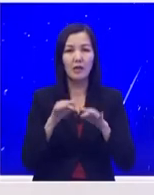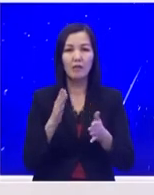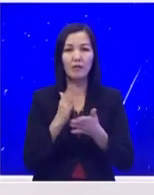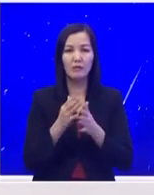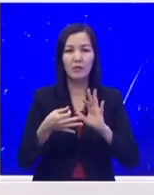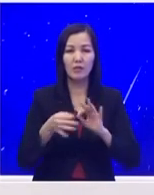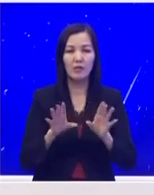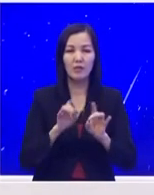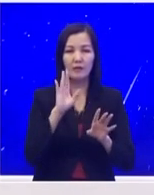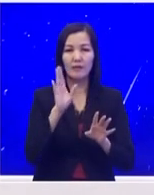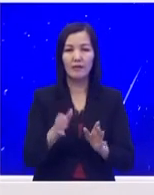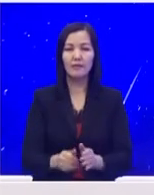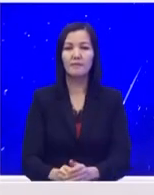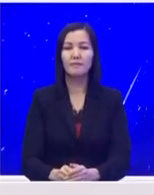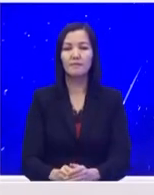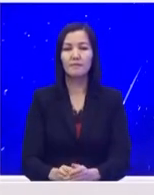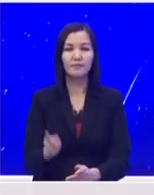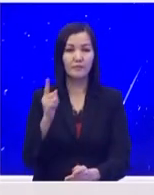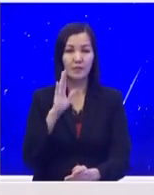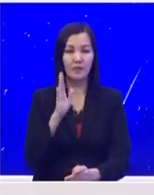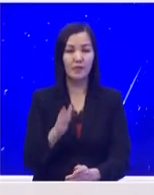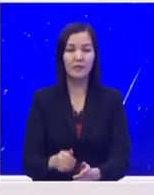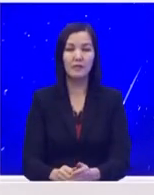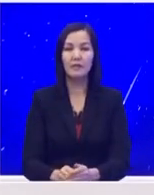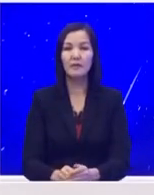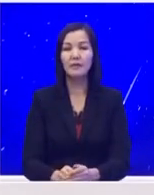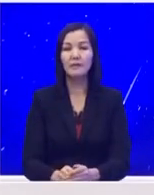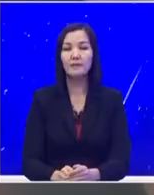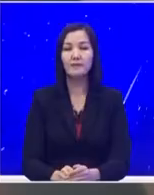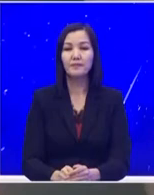жатыр? Тақырыпты Кәмшат Мұхамеджан сараптап көрді. Тыңдайық.